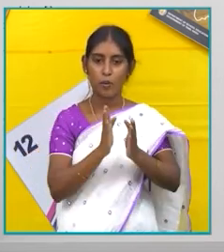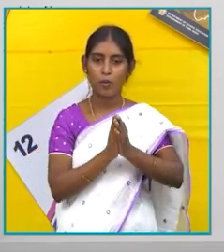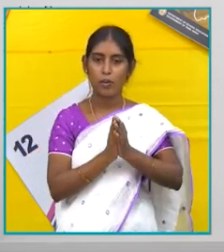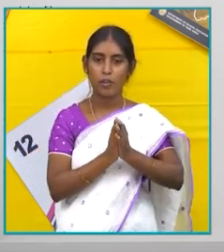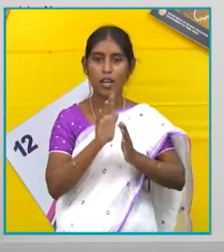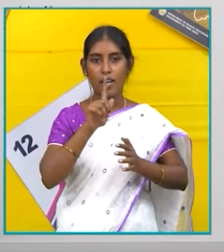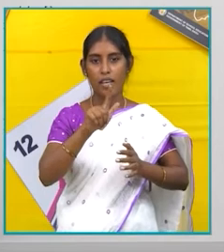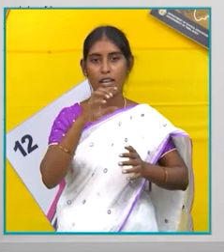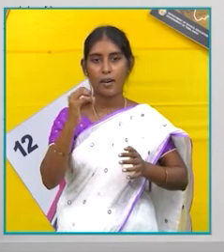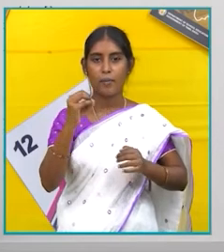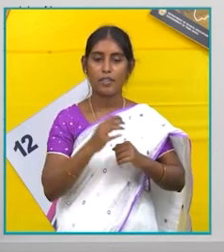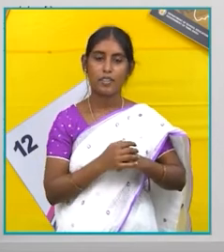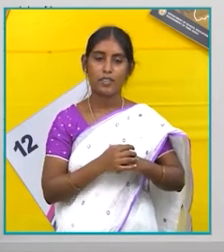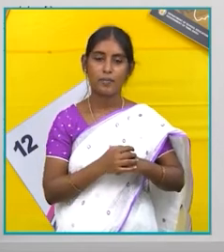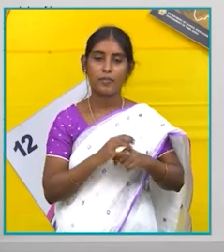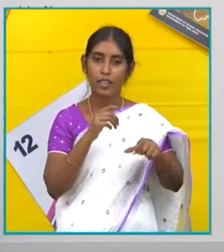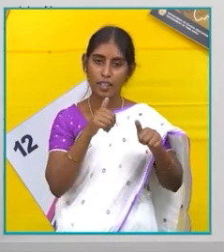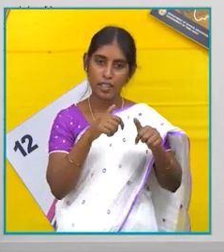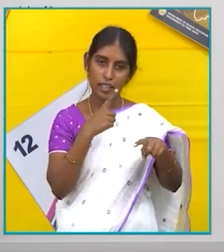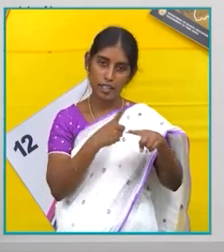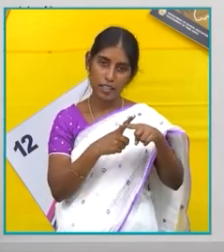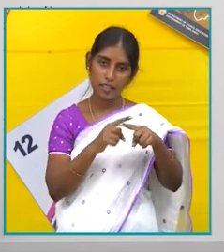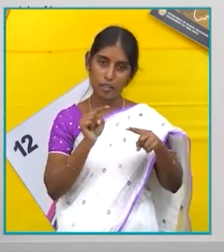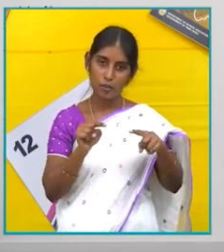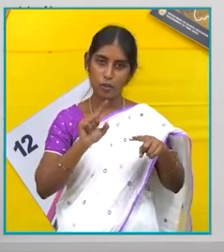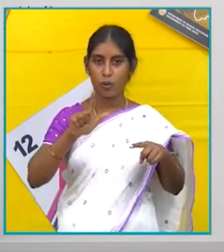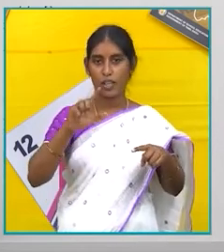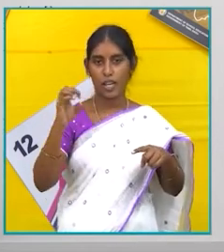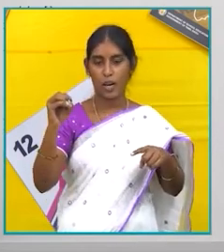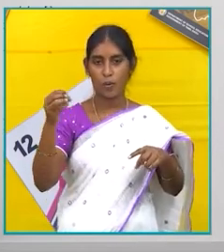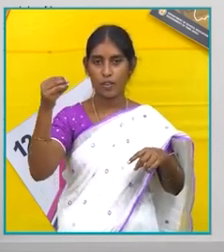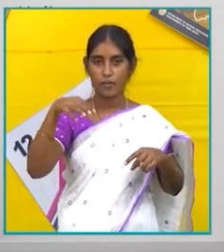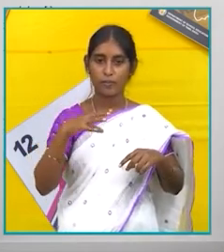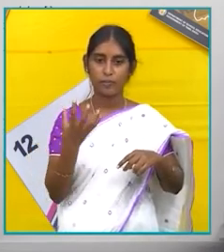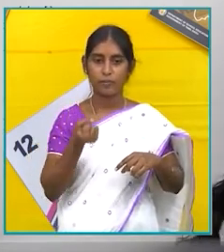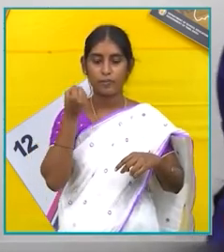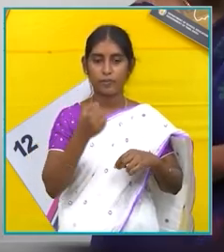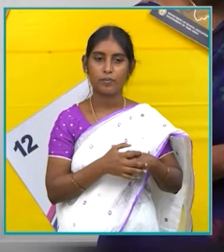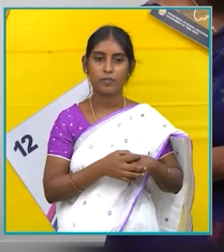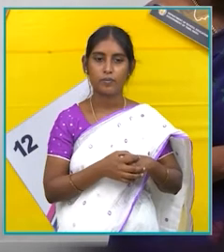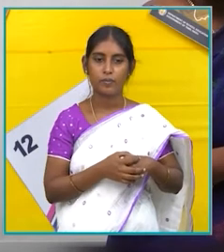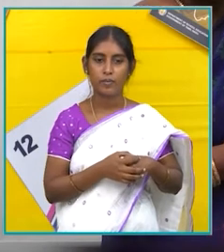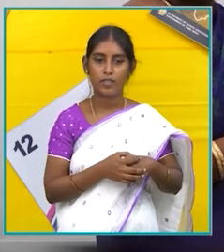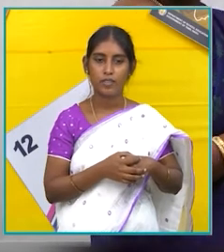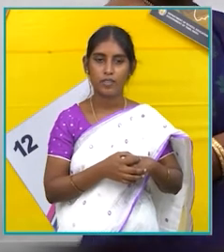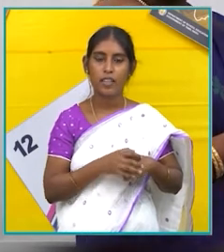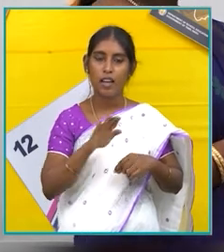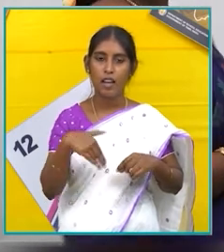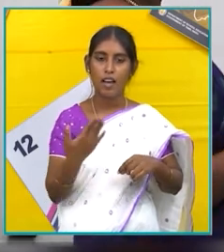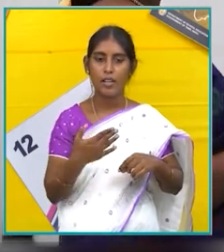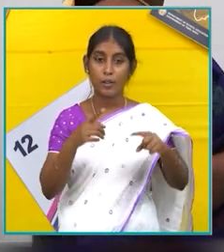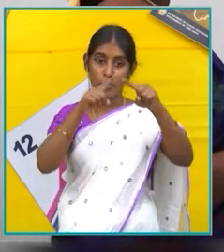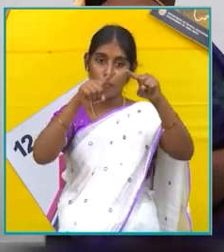டோட்டலாக 70 டிகிரி. ஸோ எக்ஸின் மதிப்பு என்னது, 70 டிகிரி. அடுத்து நம்ம பார்க்க